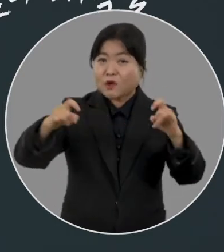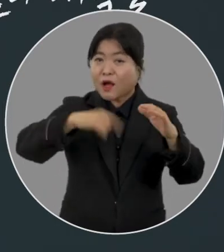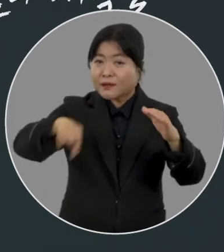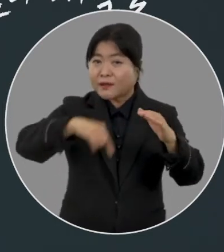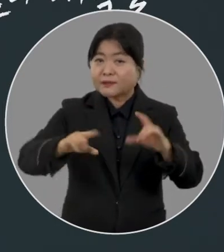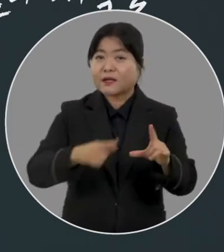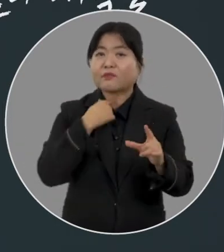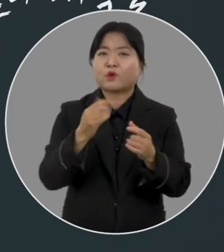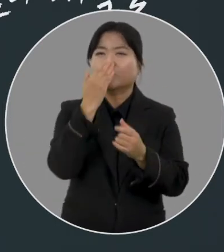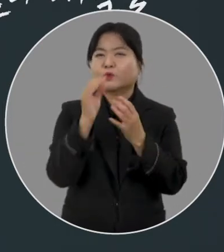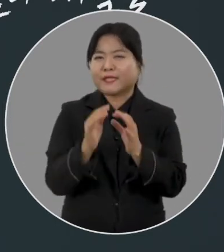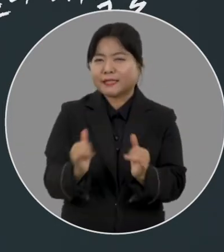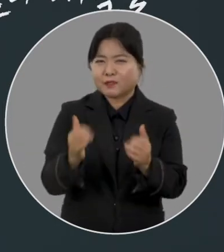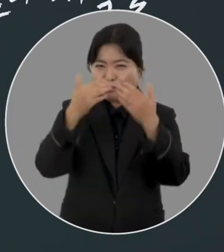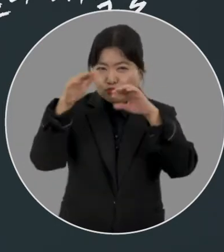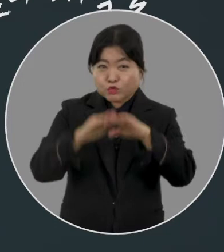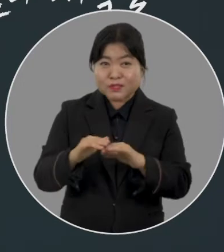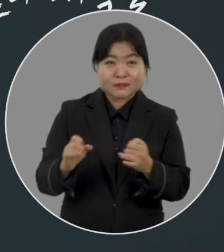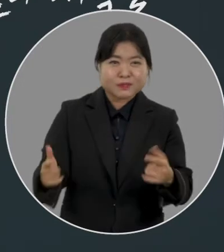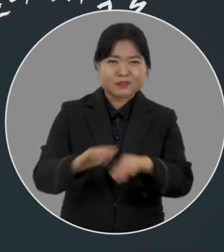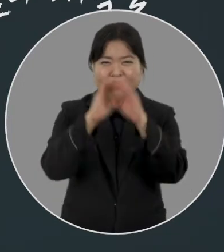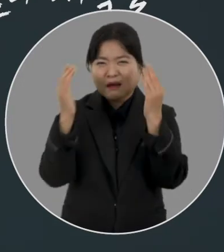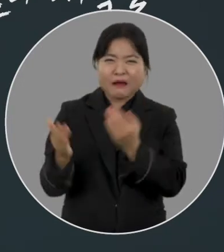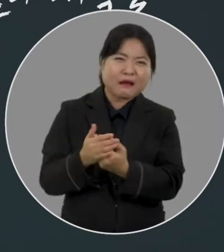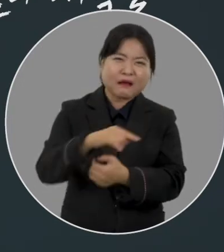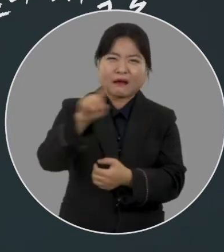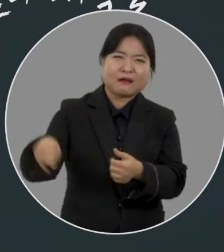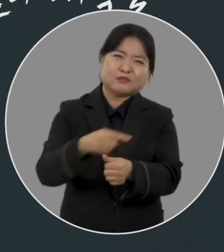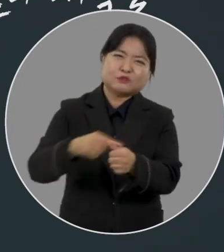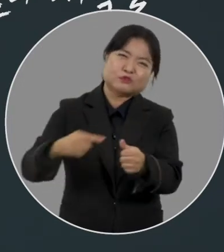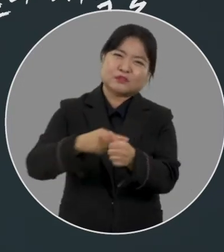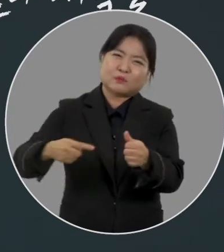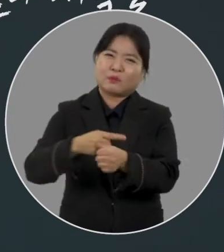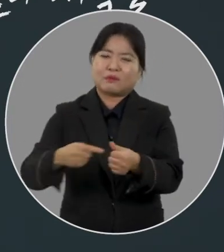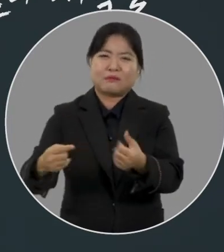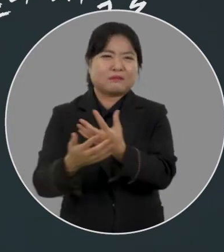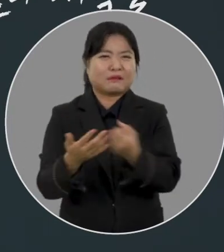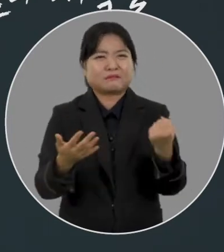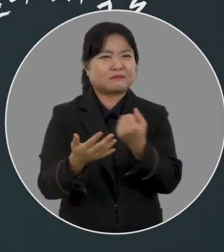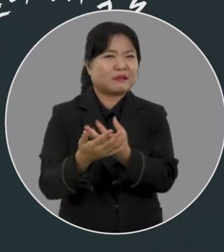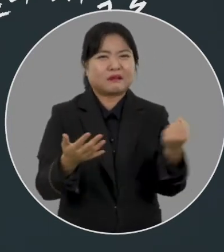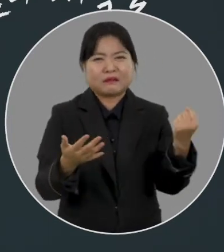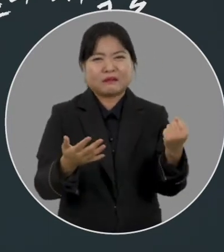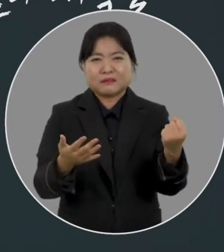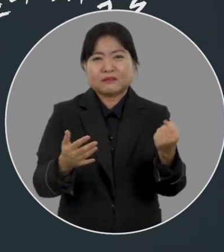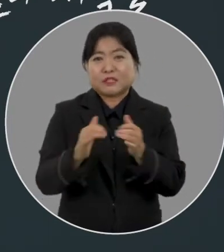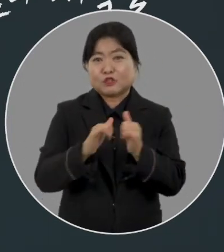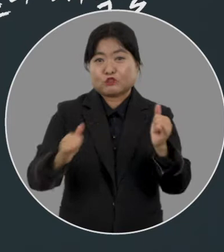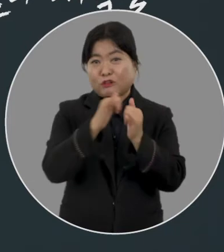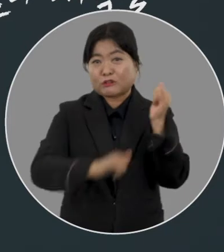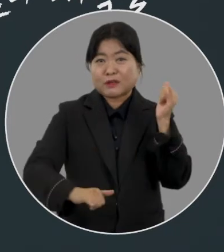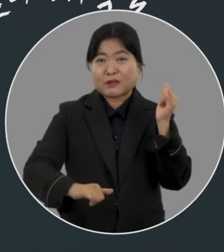유대인과 무슬림들을 모두 이제 죽이고 약탈하는 인류 역사상 보기